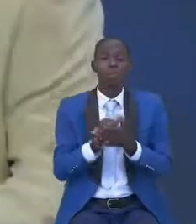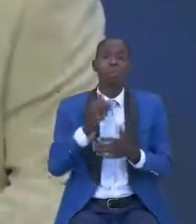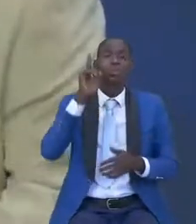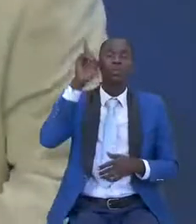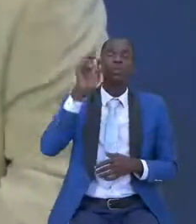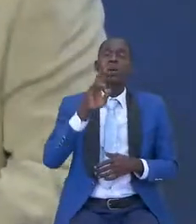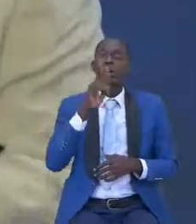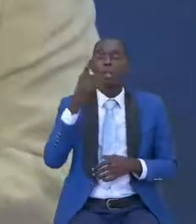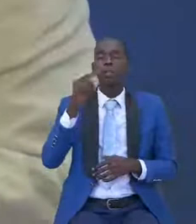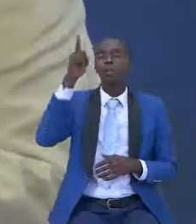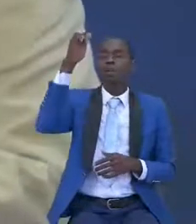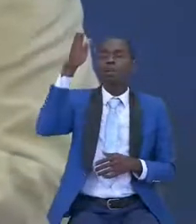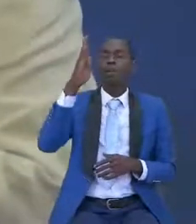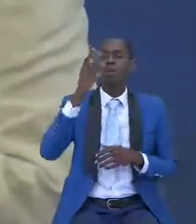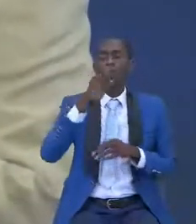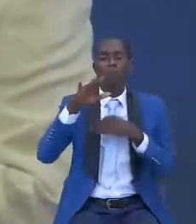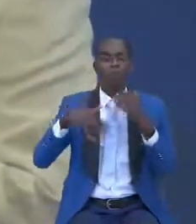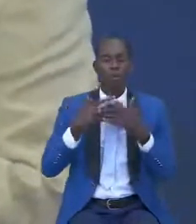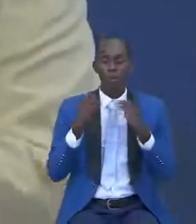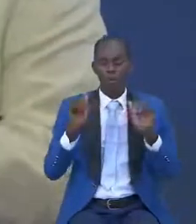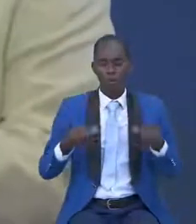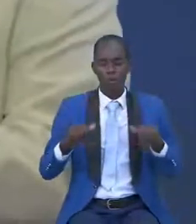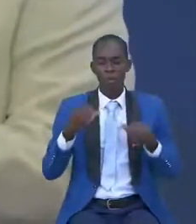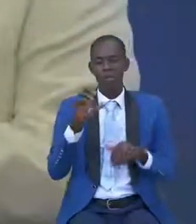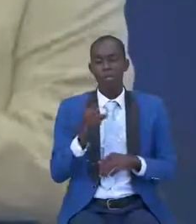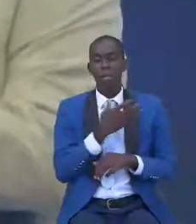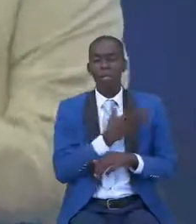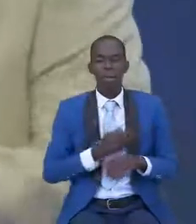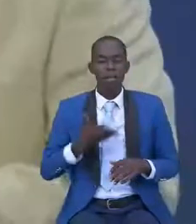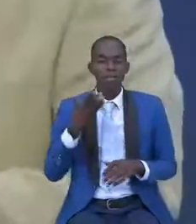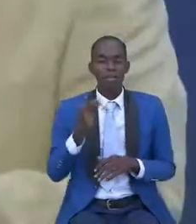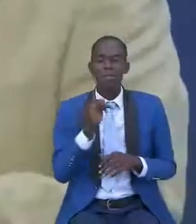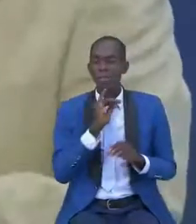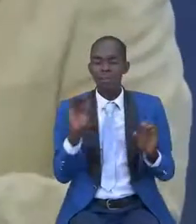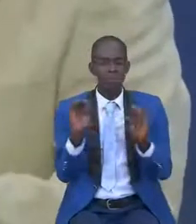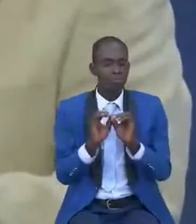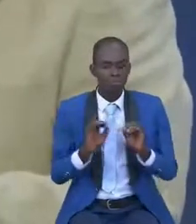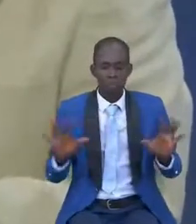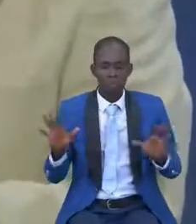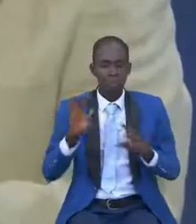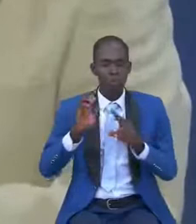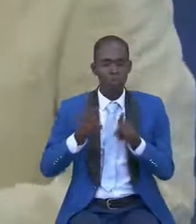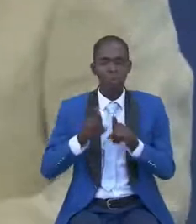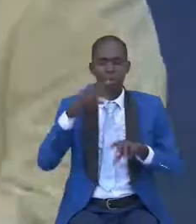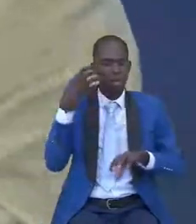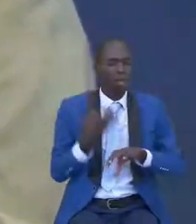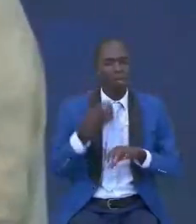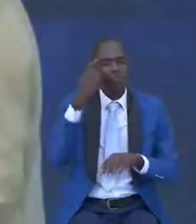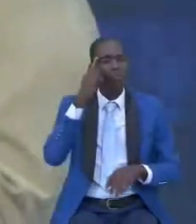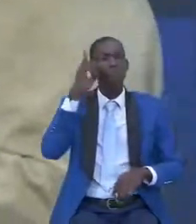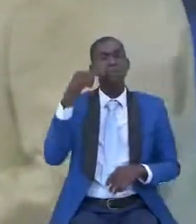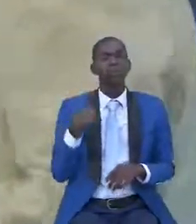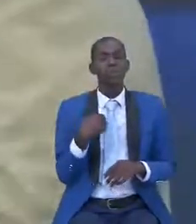grandes attentes, sachant que tu es le Dieu de toute possibilité et qu'il n'y a